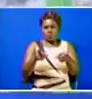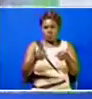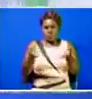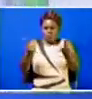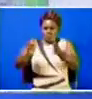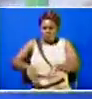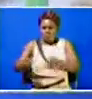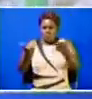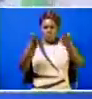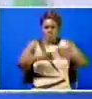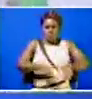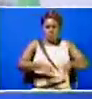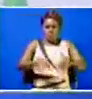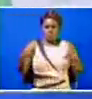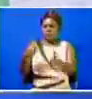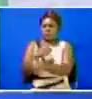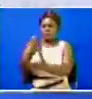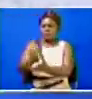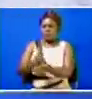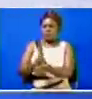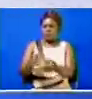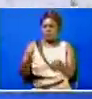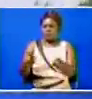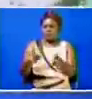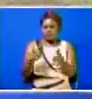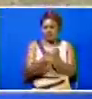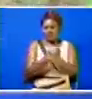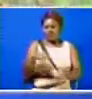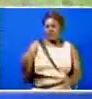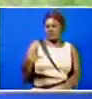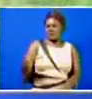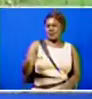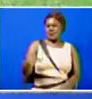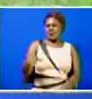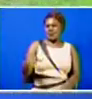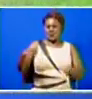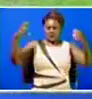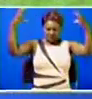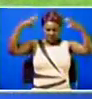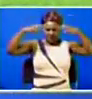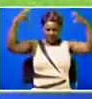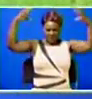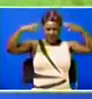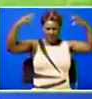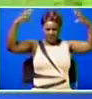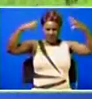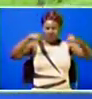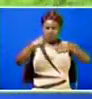maporomoko kushuhudiwa katika maeneo kadha ikiwamo Kalwal na Turesha. Hii mvua inavyoendelea sasa kunyesha